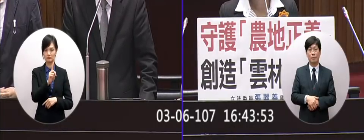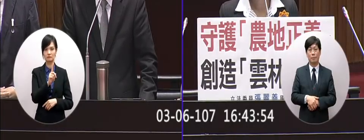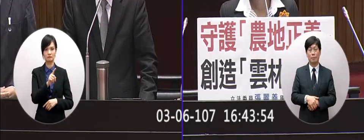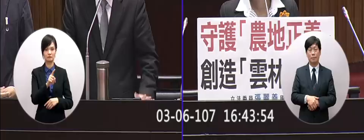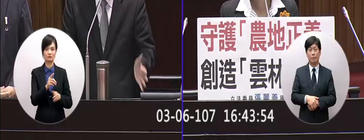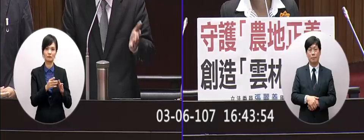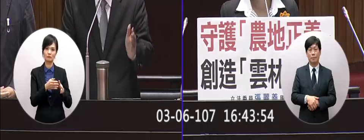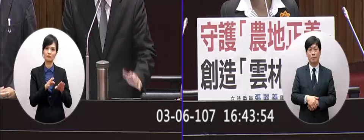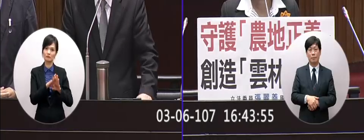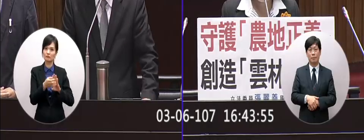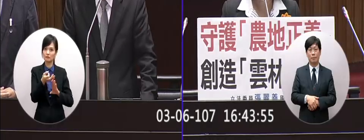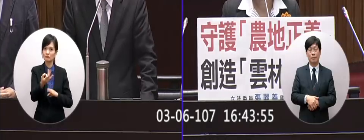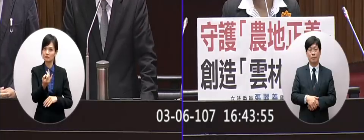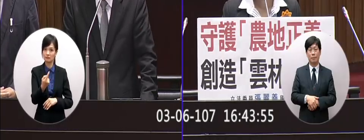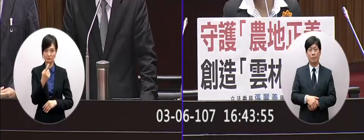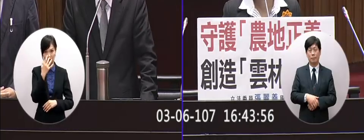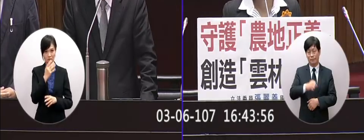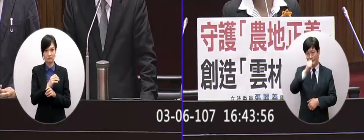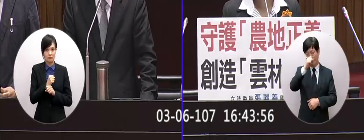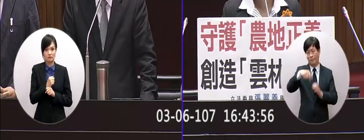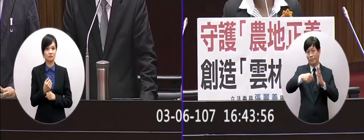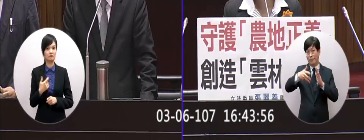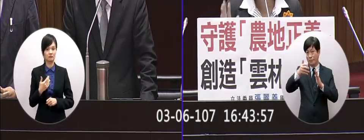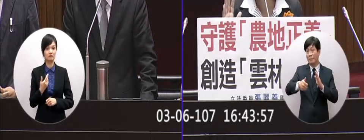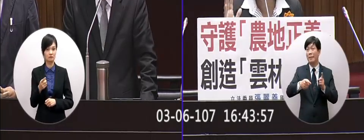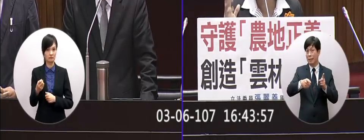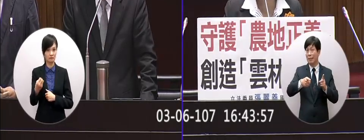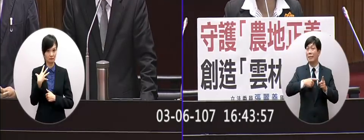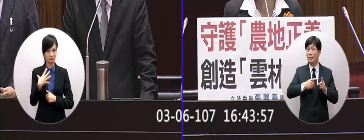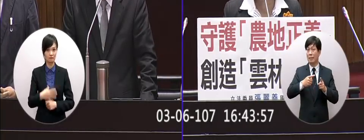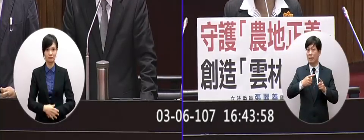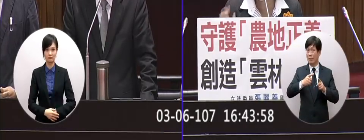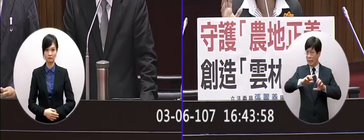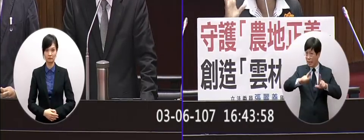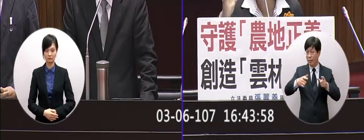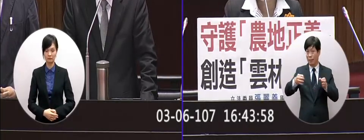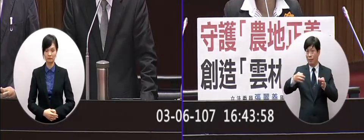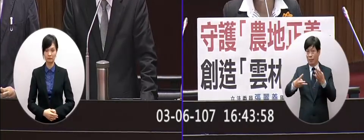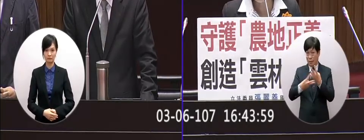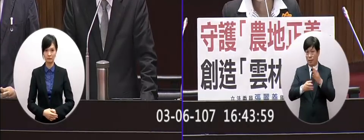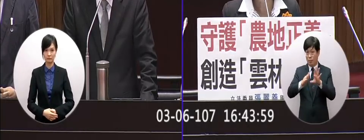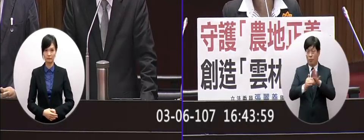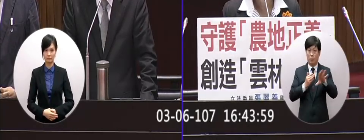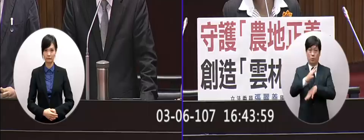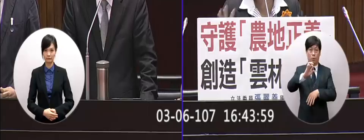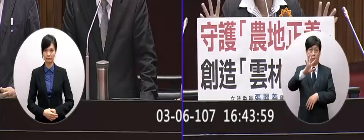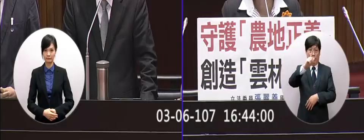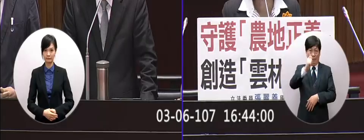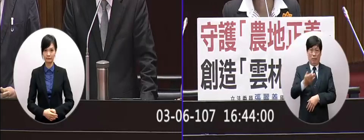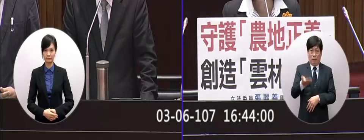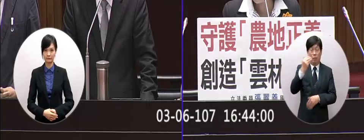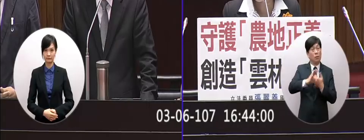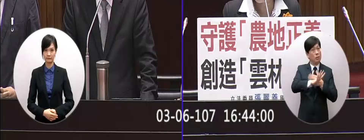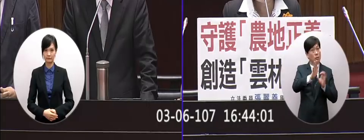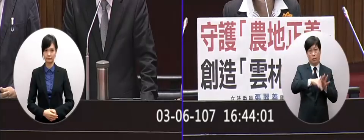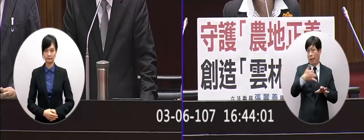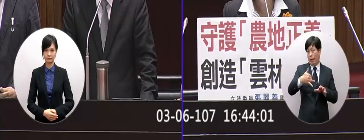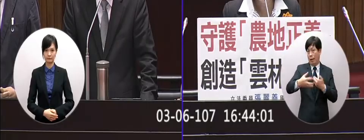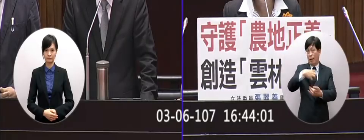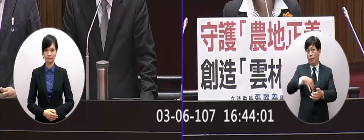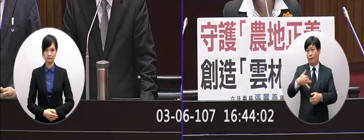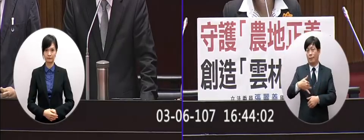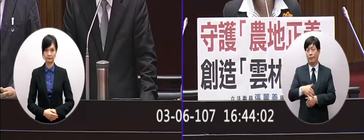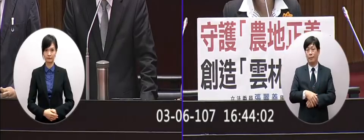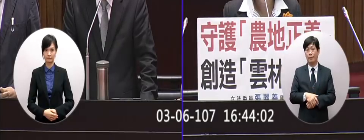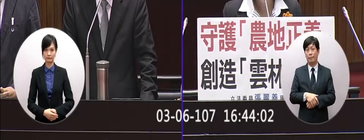税？我没有注意的，这请你指教。 好，院长，他至少营业税缴超过500亿以上，其他税还不讲哦。